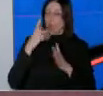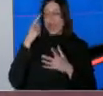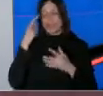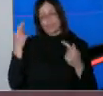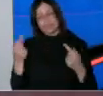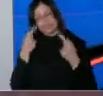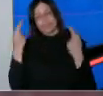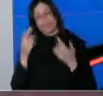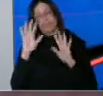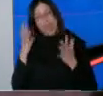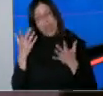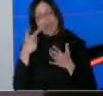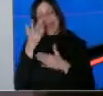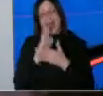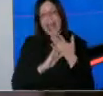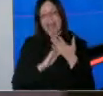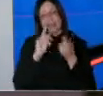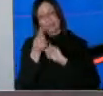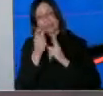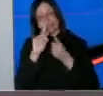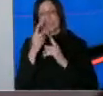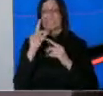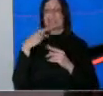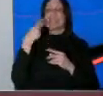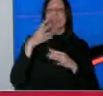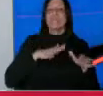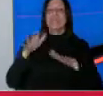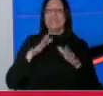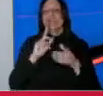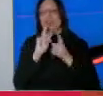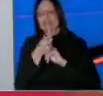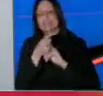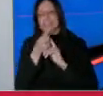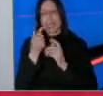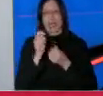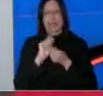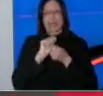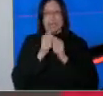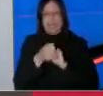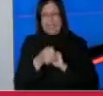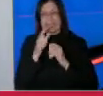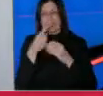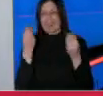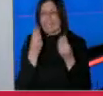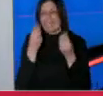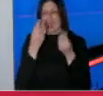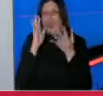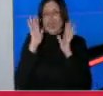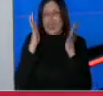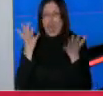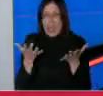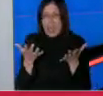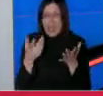זה לא משנה. אבל זאת תהיה ממשלה, ממשלת רוטציה, מוטציה. דבר נורא.